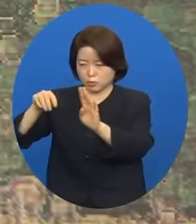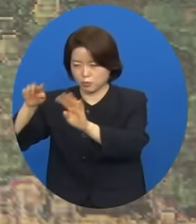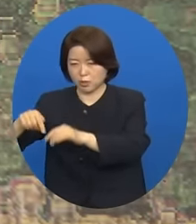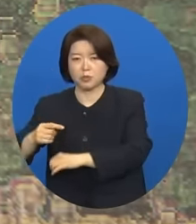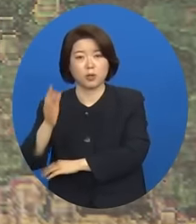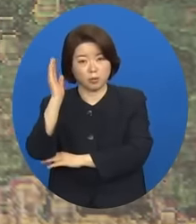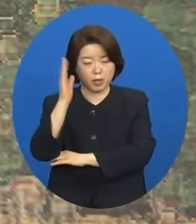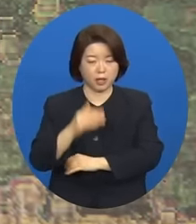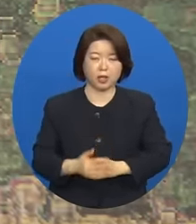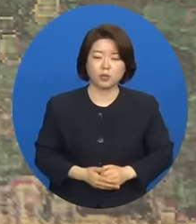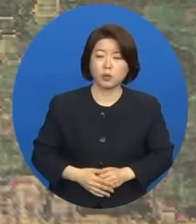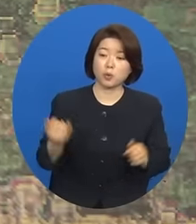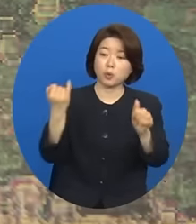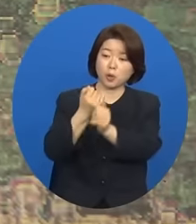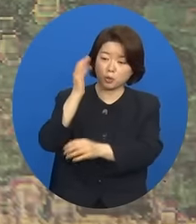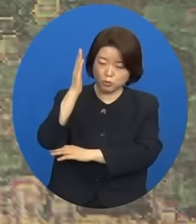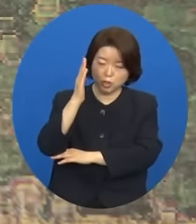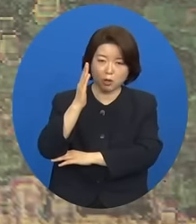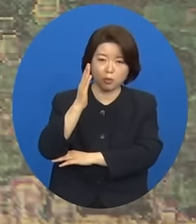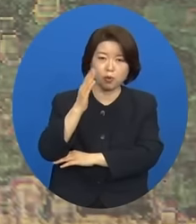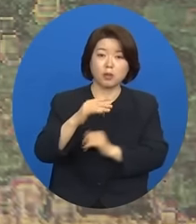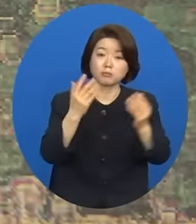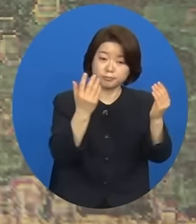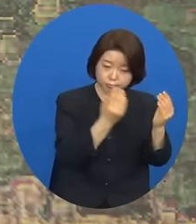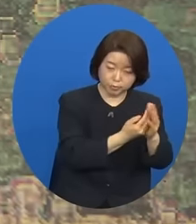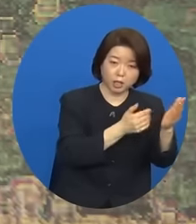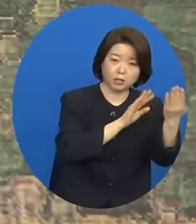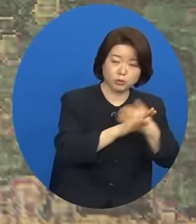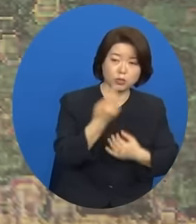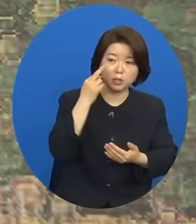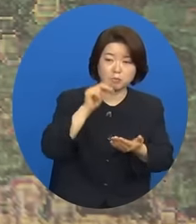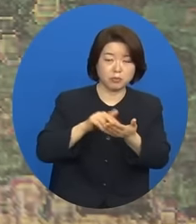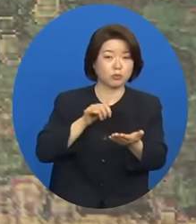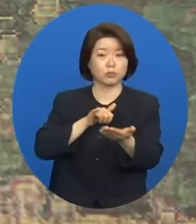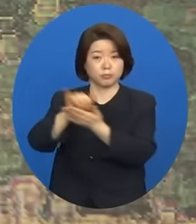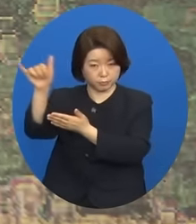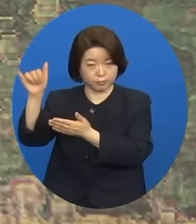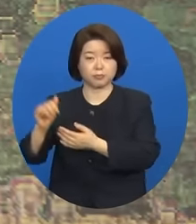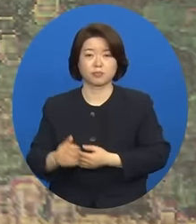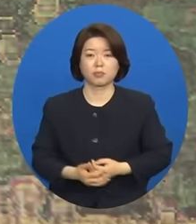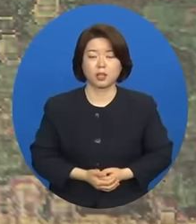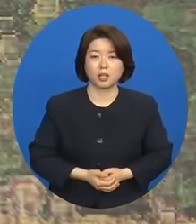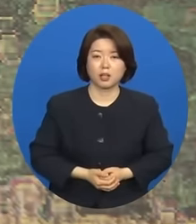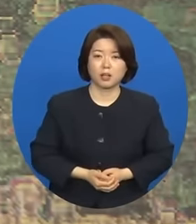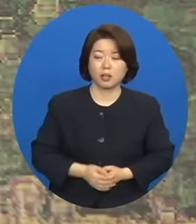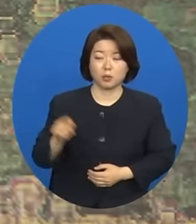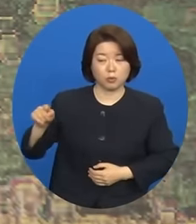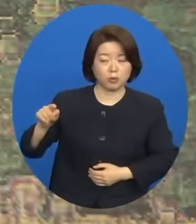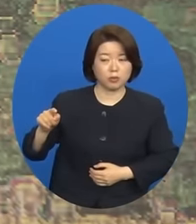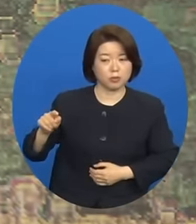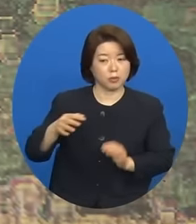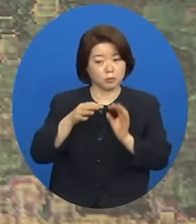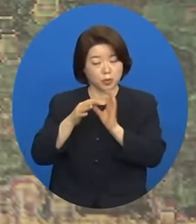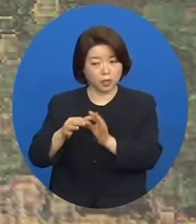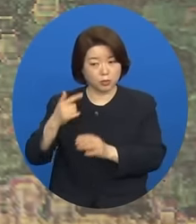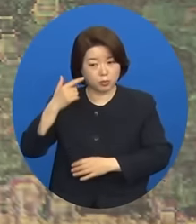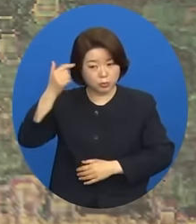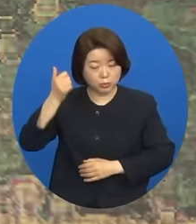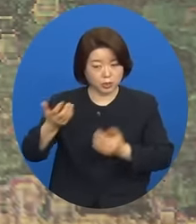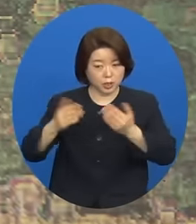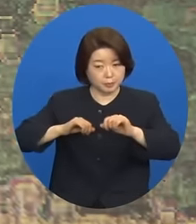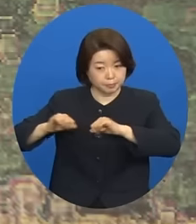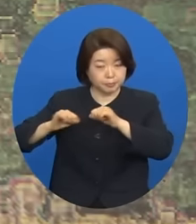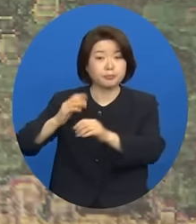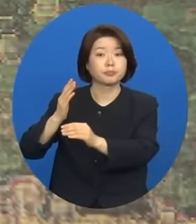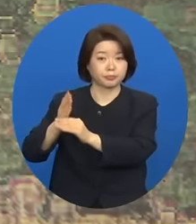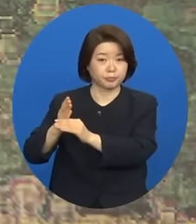하고 미국에 돌아갔죠. 그리고 다시 이제 목회를 열심히 감당을 하고 있었는데 아시다시피